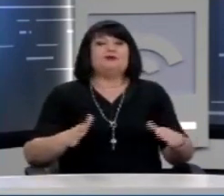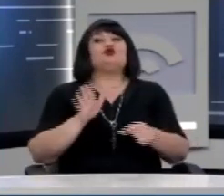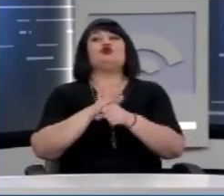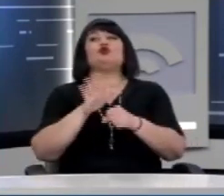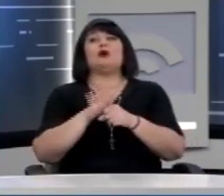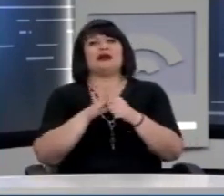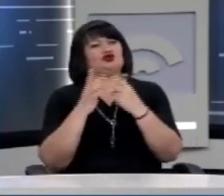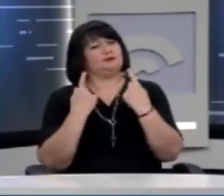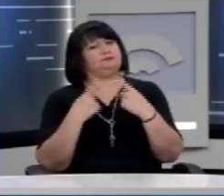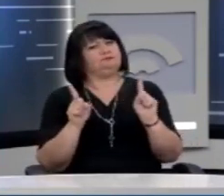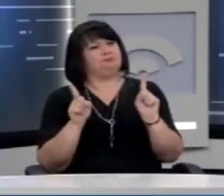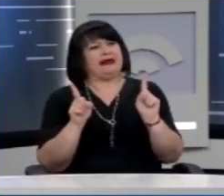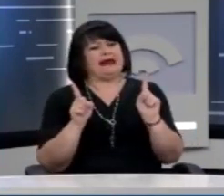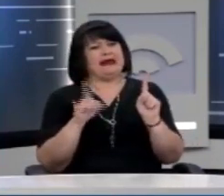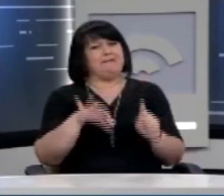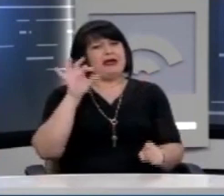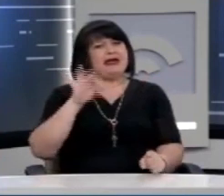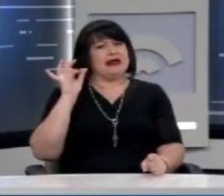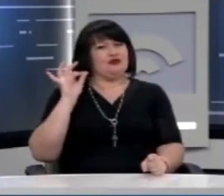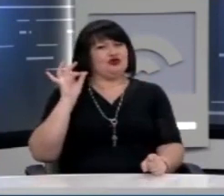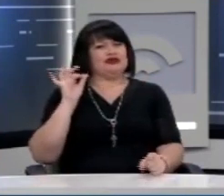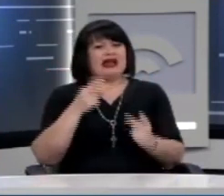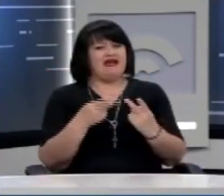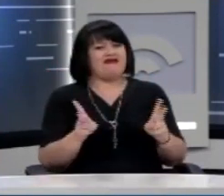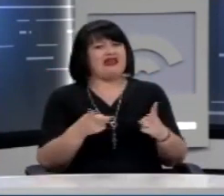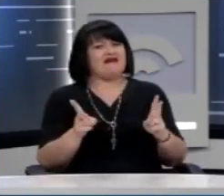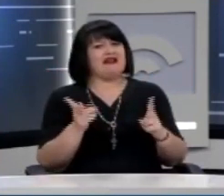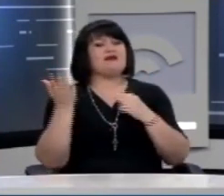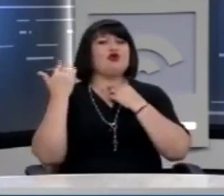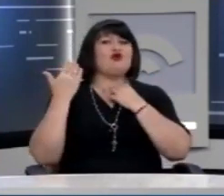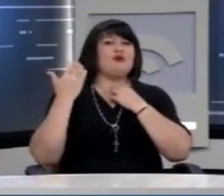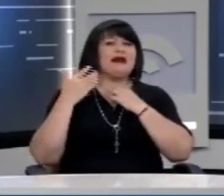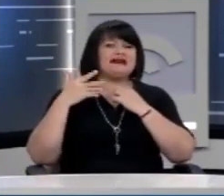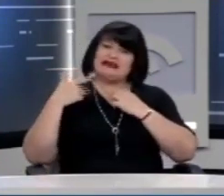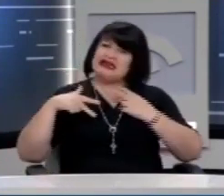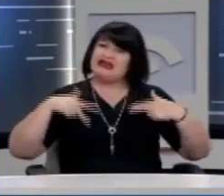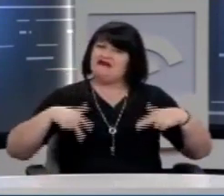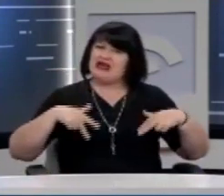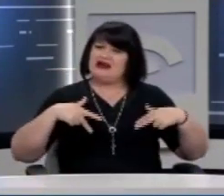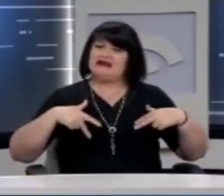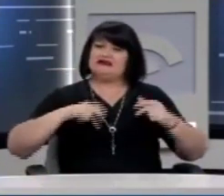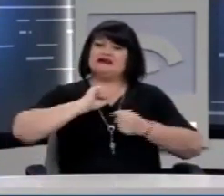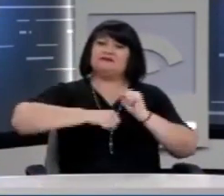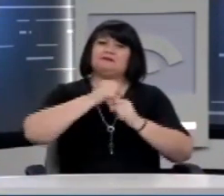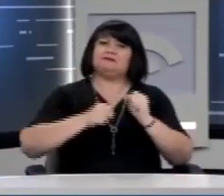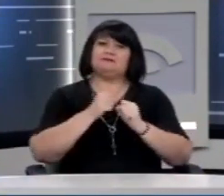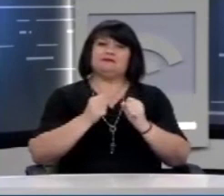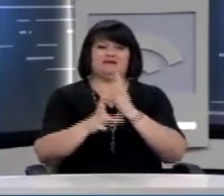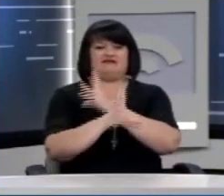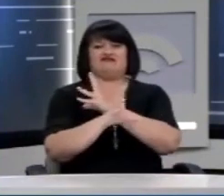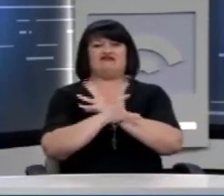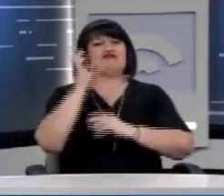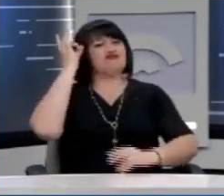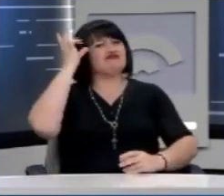τουλάχιστον περίεργη σε κάποιες περιπτώσεις ανοχή προηγούμενων κυβερνήσεων στη δράση του οργανωμένου